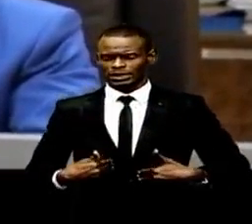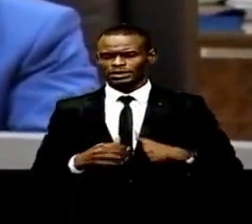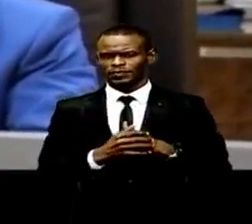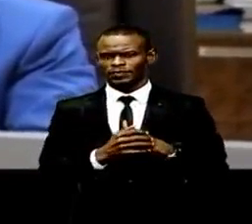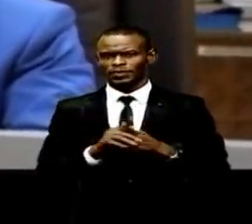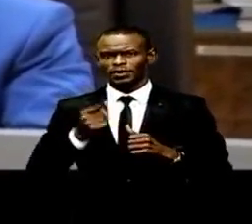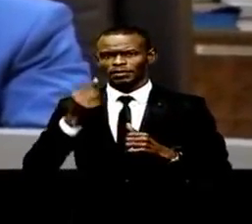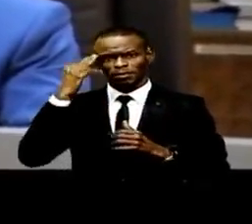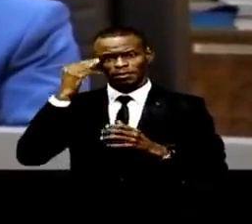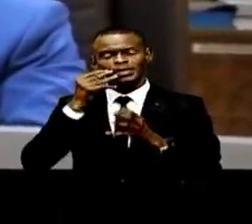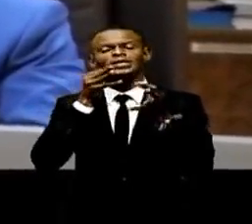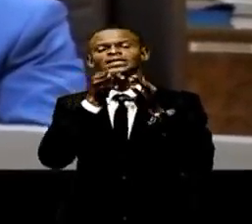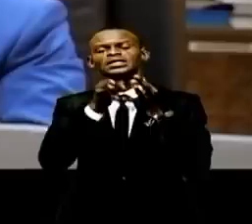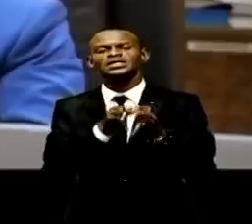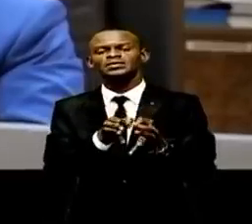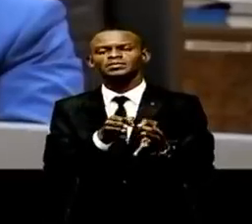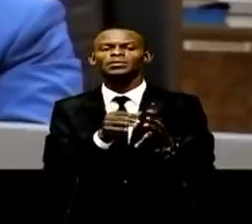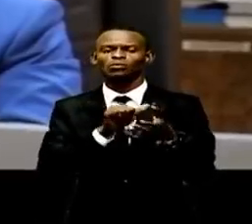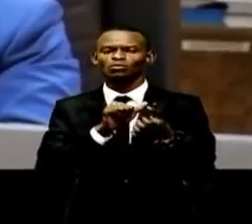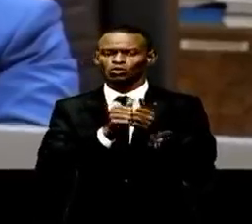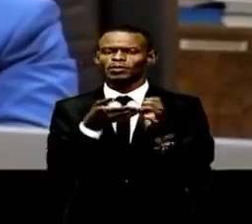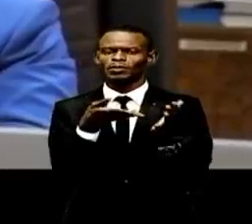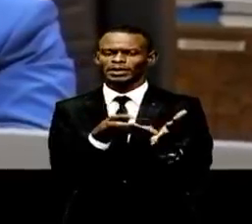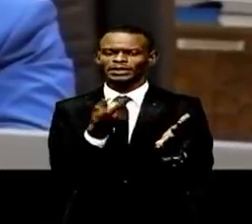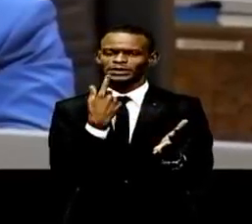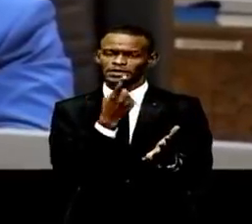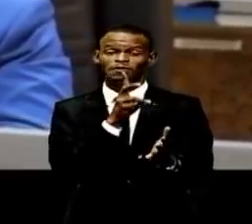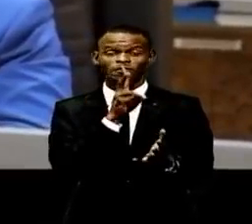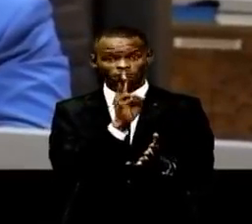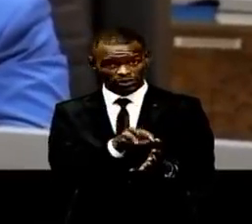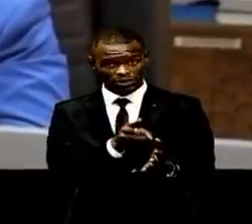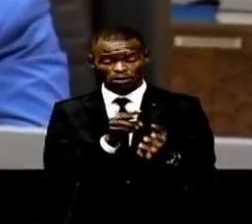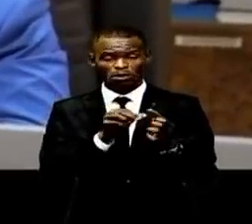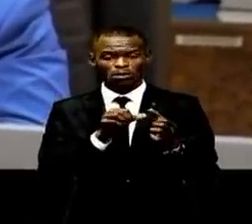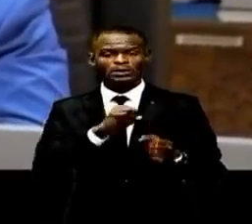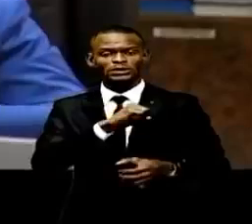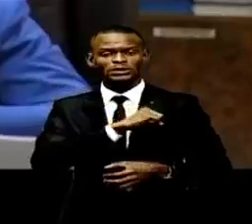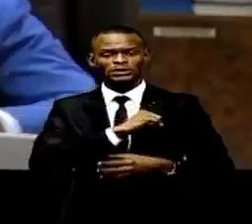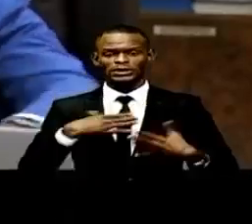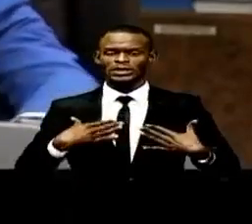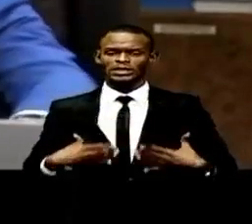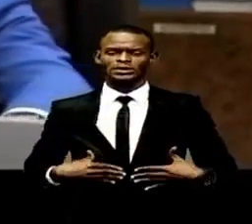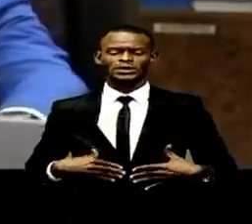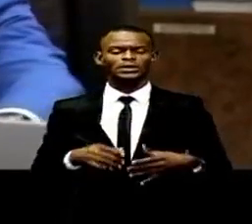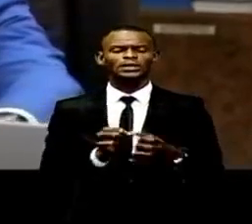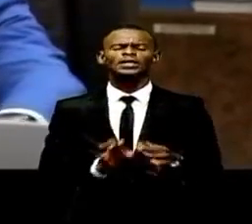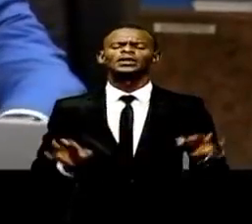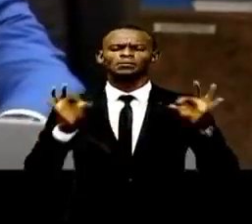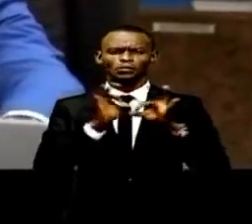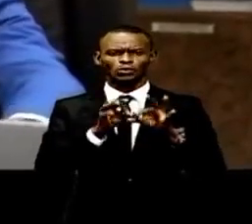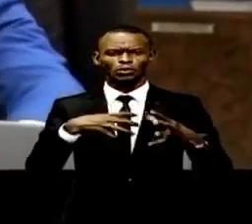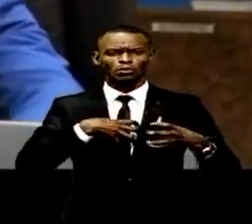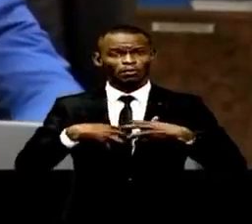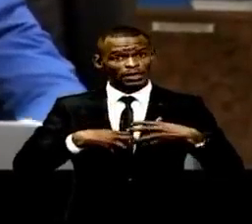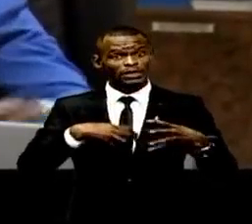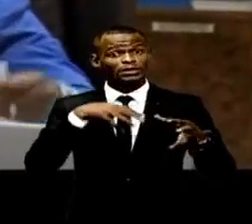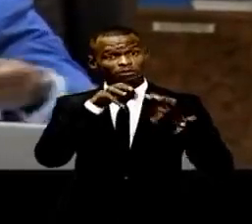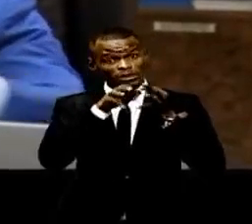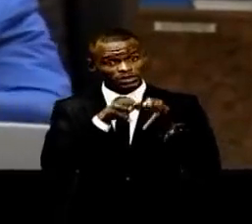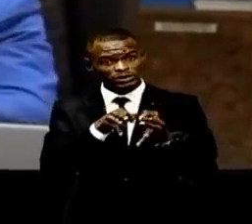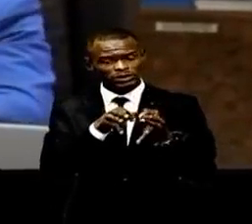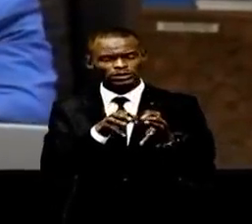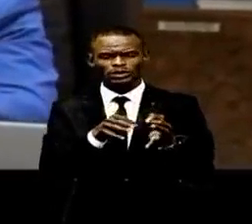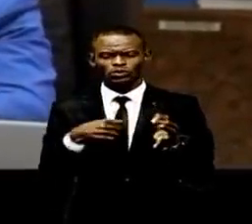la légitimité et la pertinence de leurs préoccupations a retenu son attention. Il a de ces faits instruit le